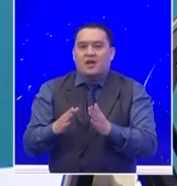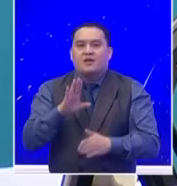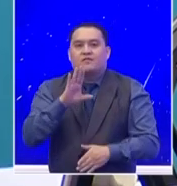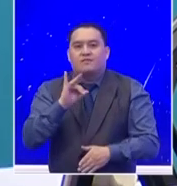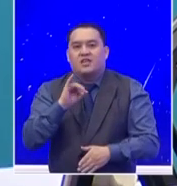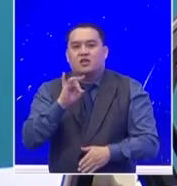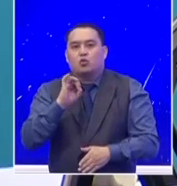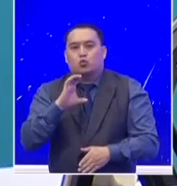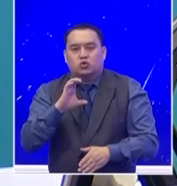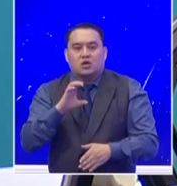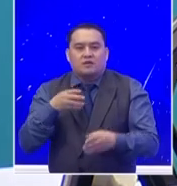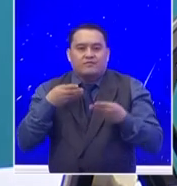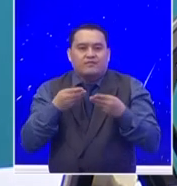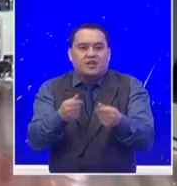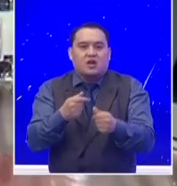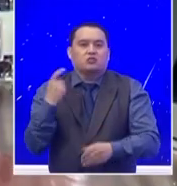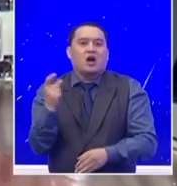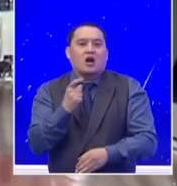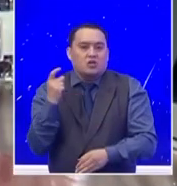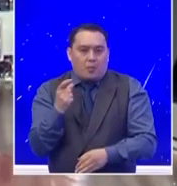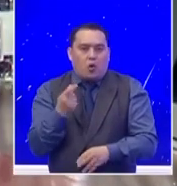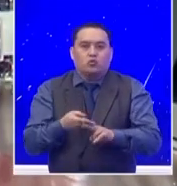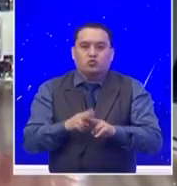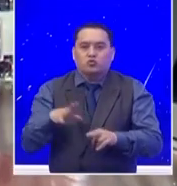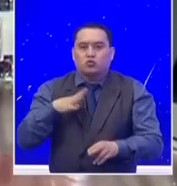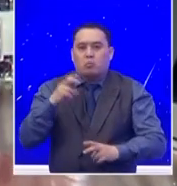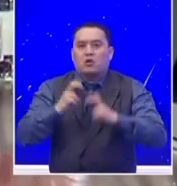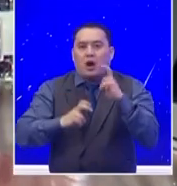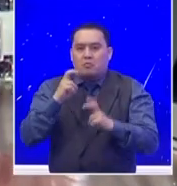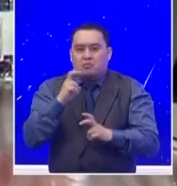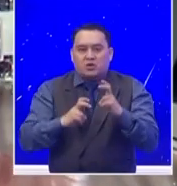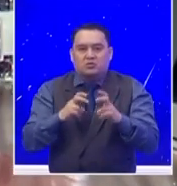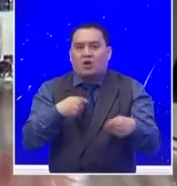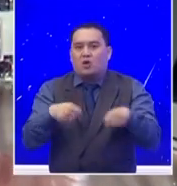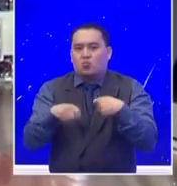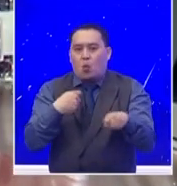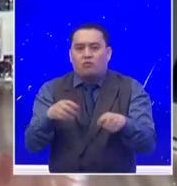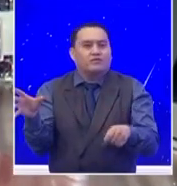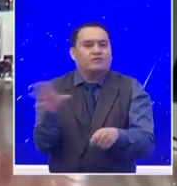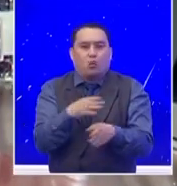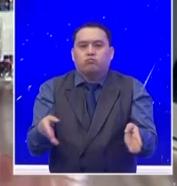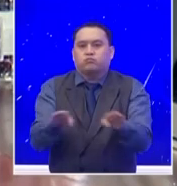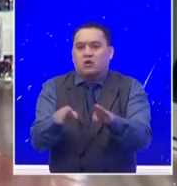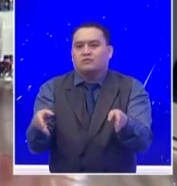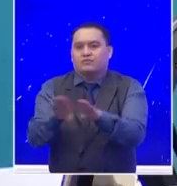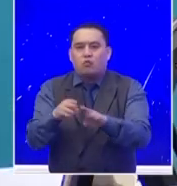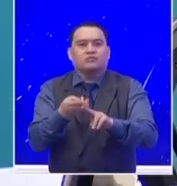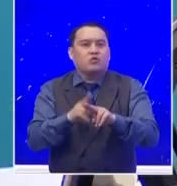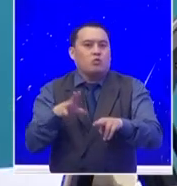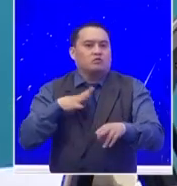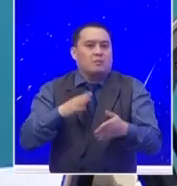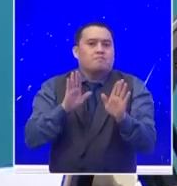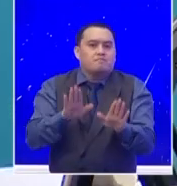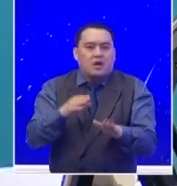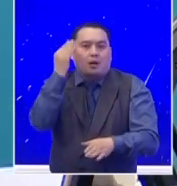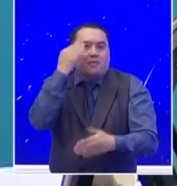оказывает негативное влияние на мировую экономику, в частности, промышленность, транзит, торговлю и экспорт. В этой связи необходимо принятие